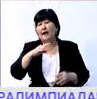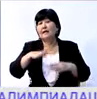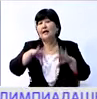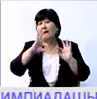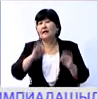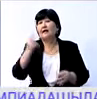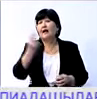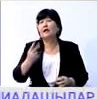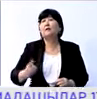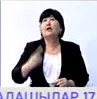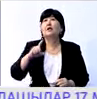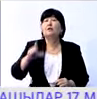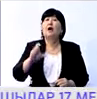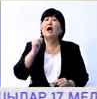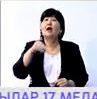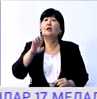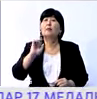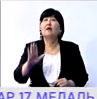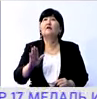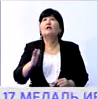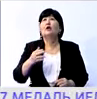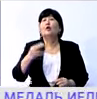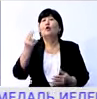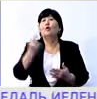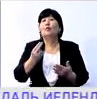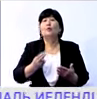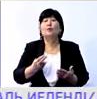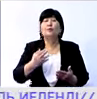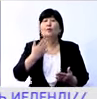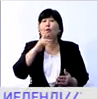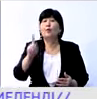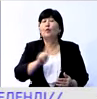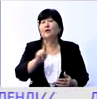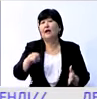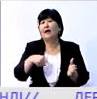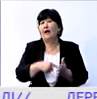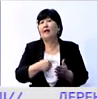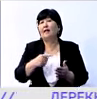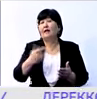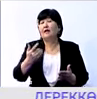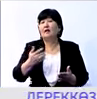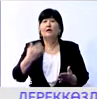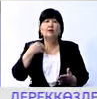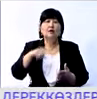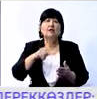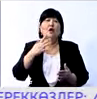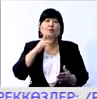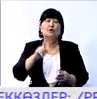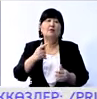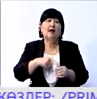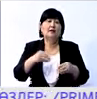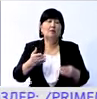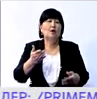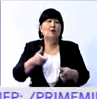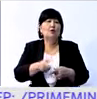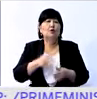шеберлері осы Айтбаевтың музейі Қызылорда қаласындағы музейге есімі берілуіне біз өте қуанышпен қарсы алдық.